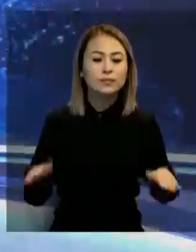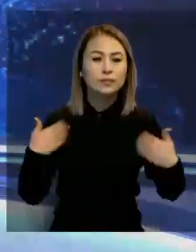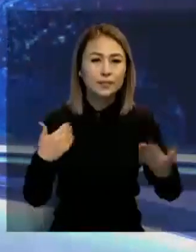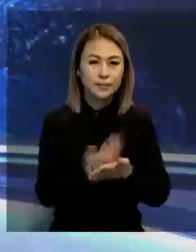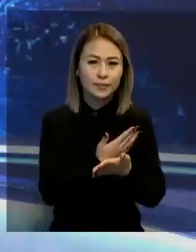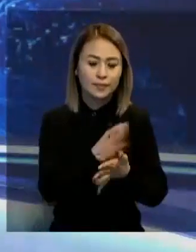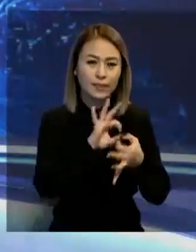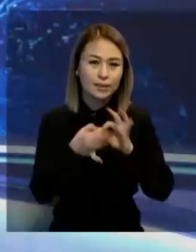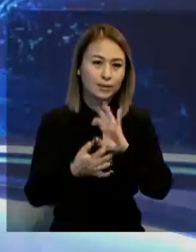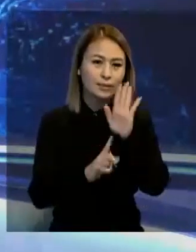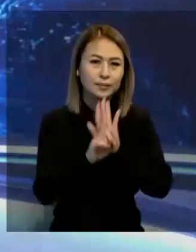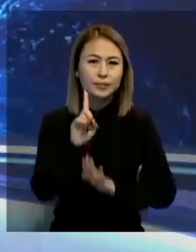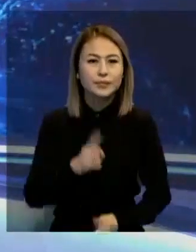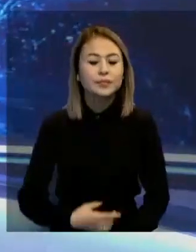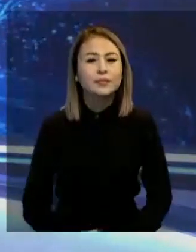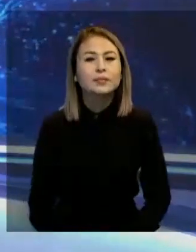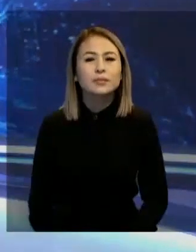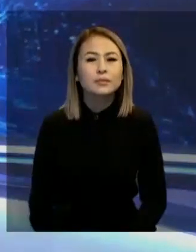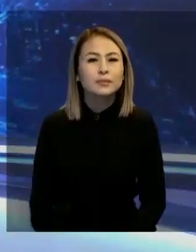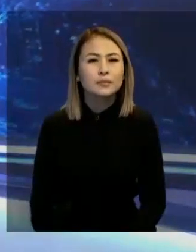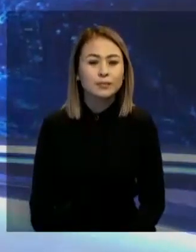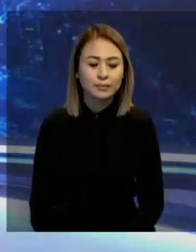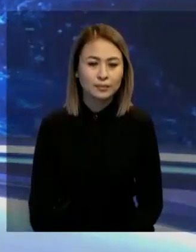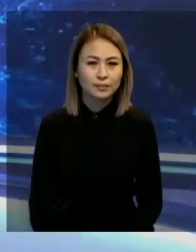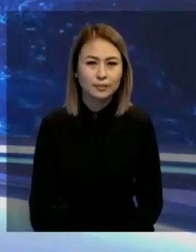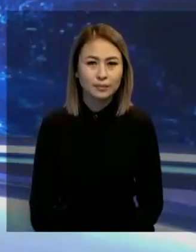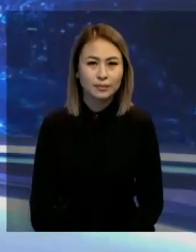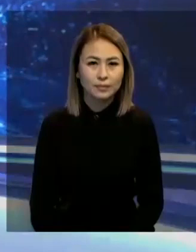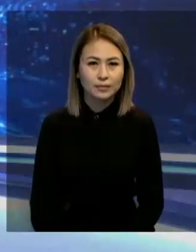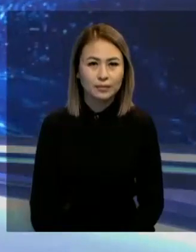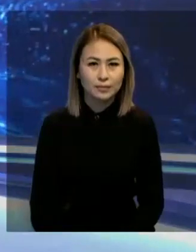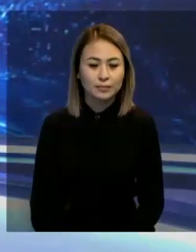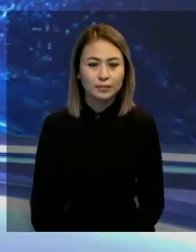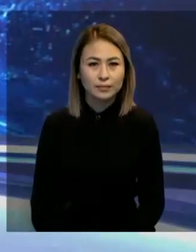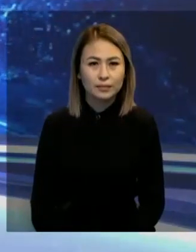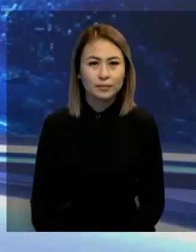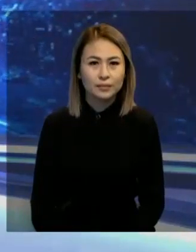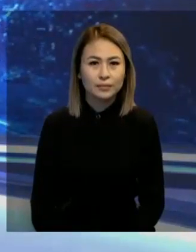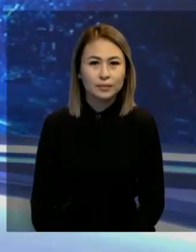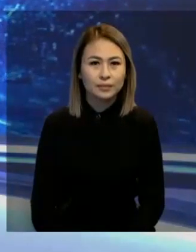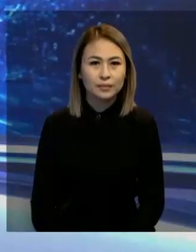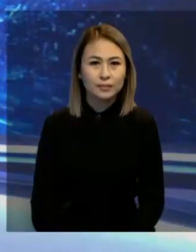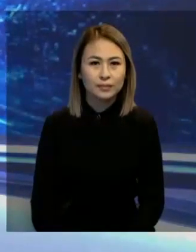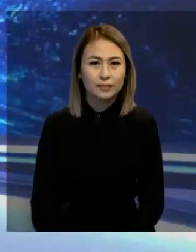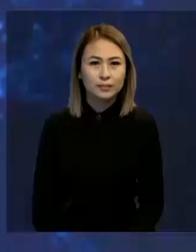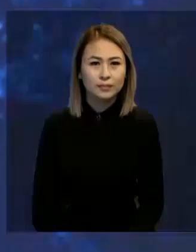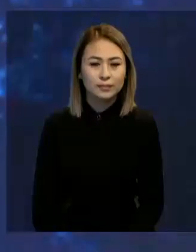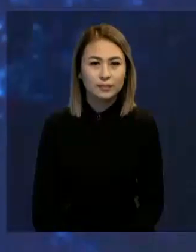Армысыздар, құрметті көрермен, басты ақпараттық арнада жаңалықтар студияда. Динара Кунафина, Сурда отырмады әріптесім Жанбота Сәрсенбаева.